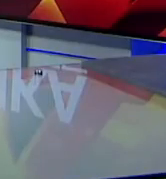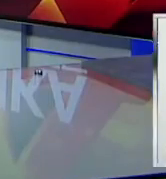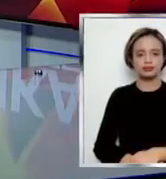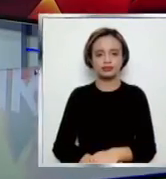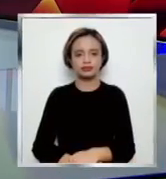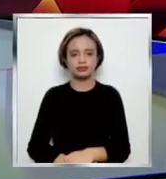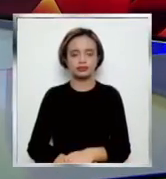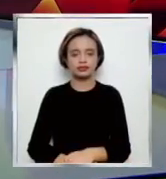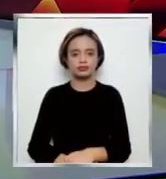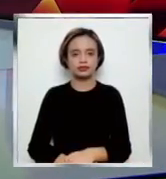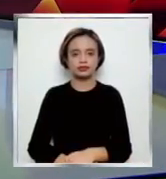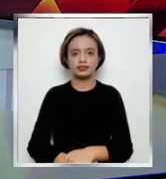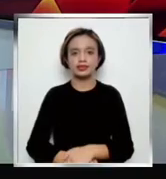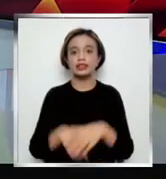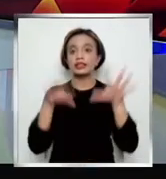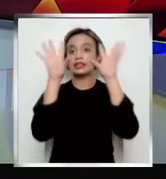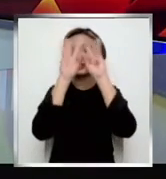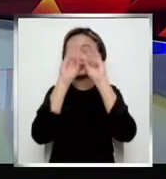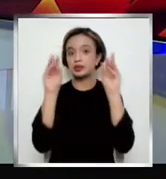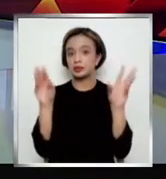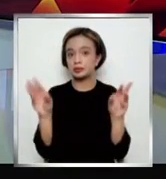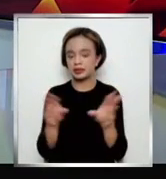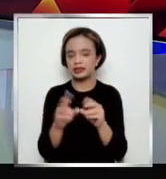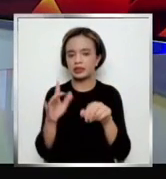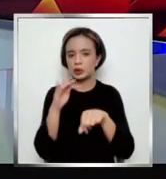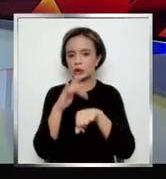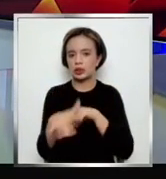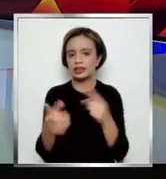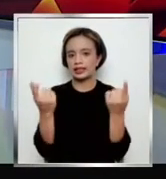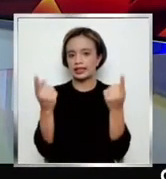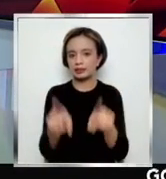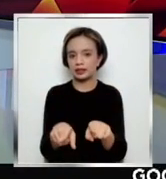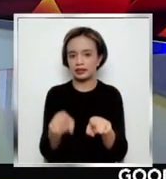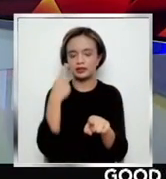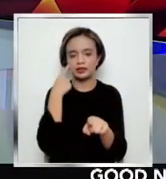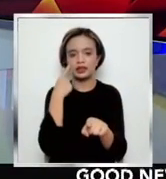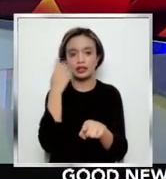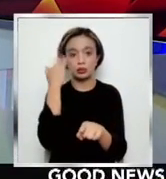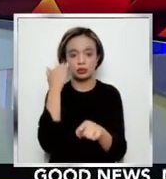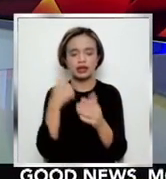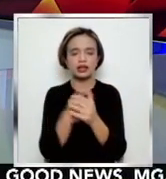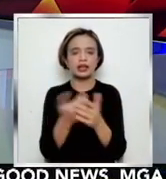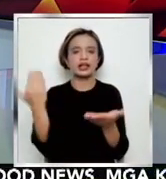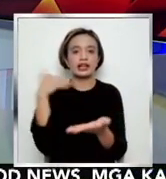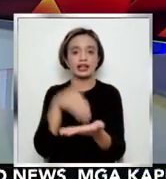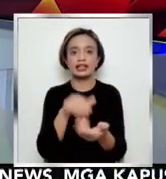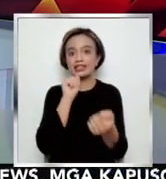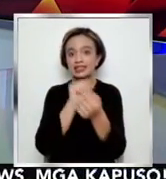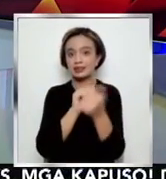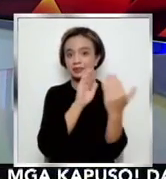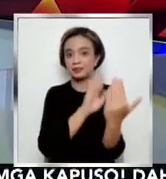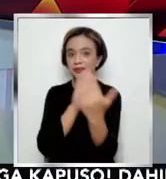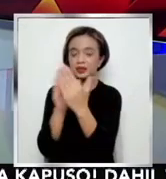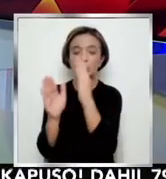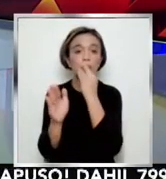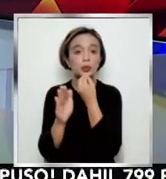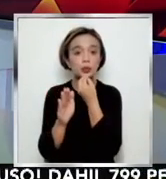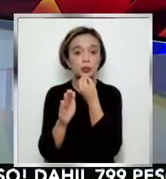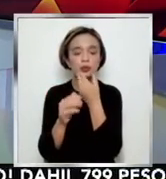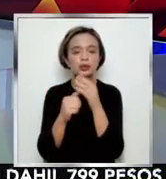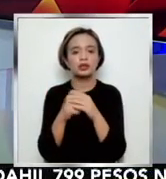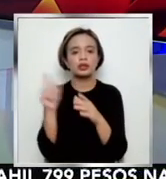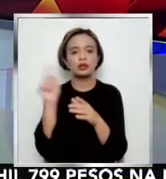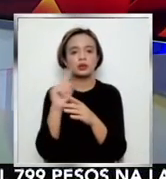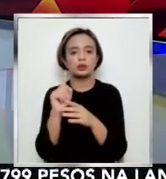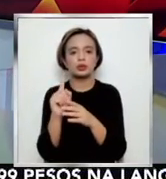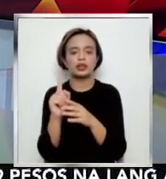Christmas came early para sa ilang Solid Kapuso Brigade members. Muli kasi nilang nakabonding in person ang ilan sa kanilang hinahanga ang Kapuso